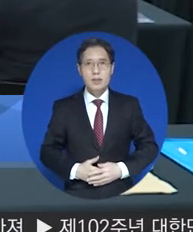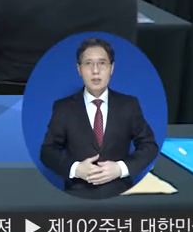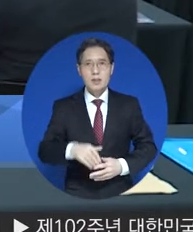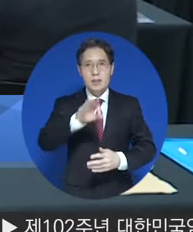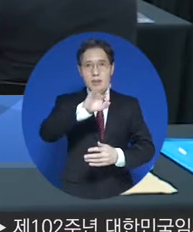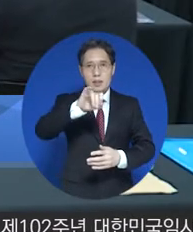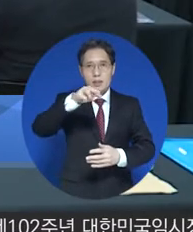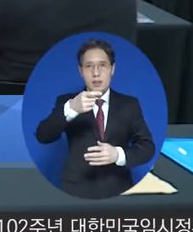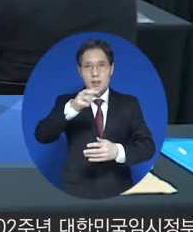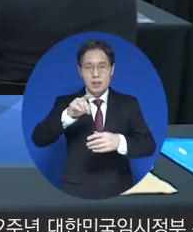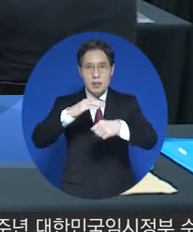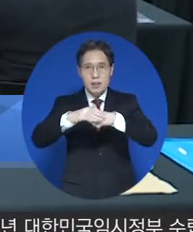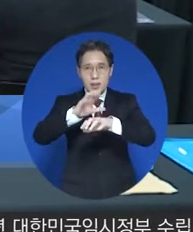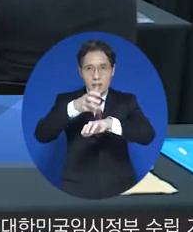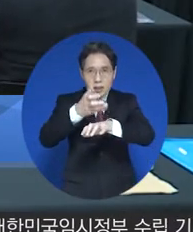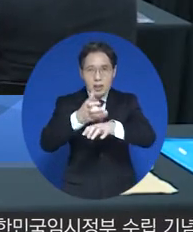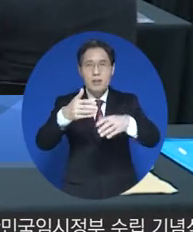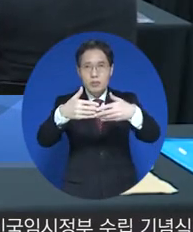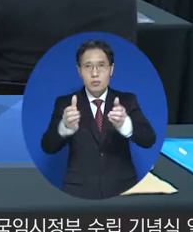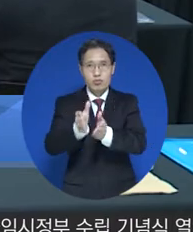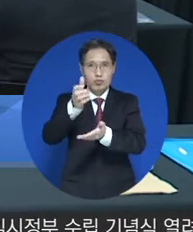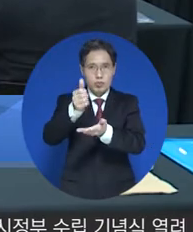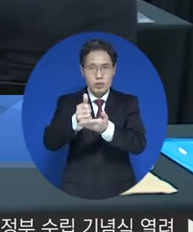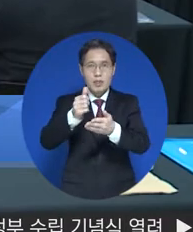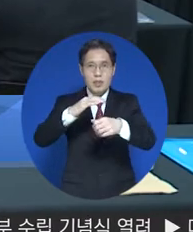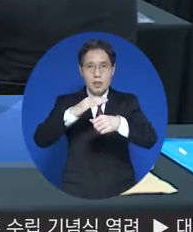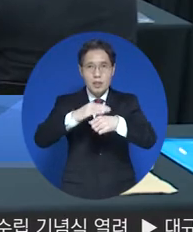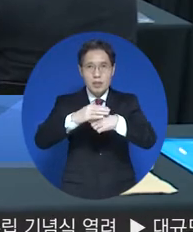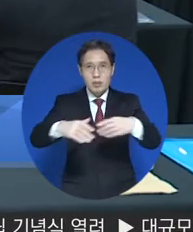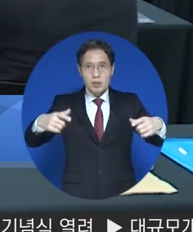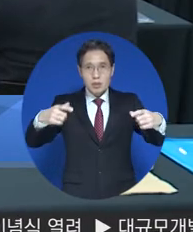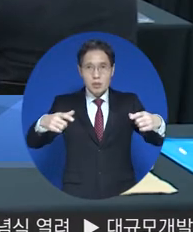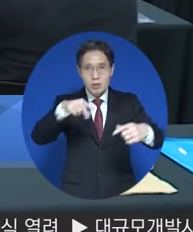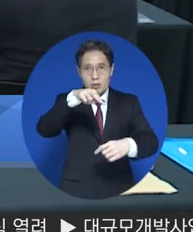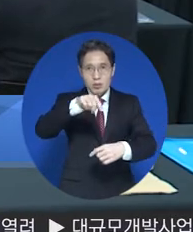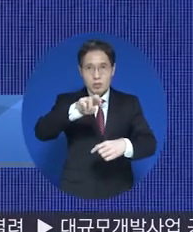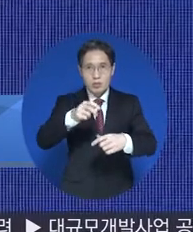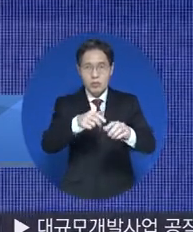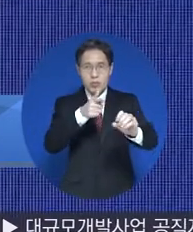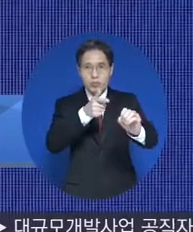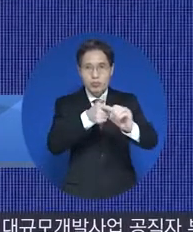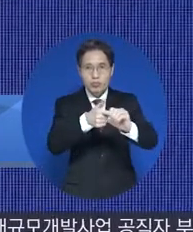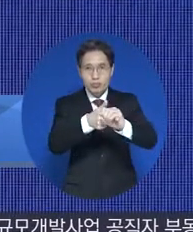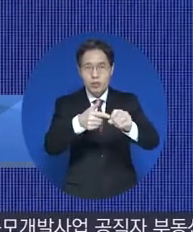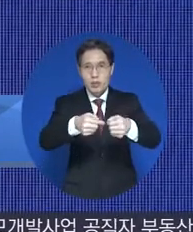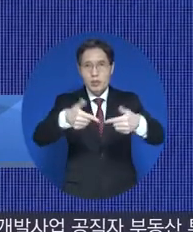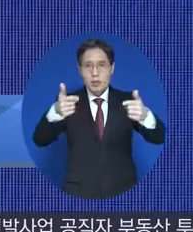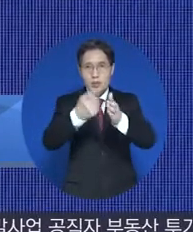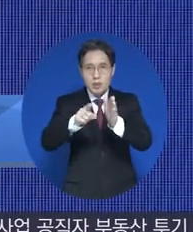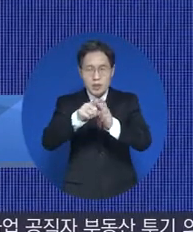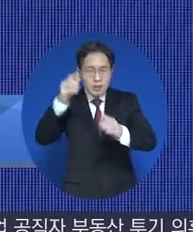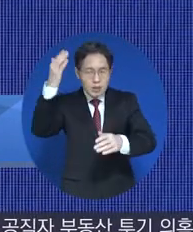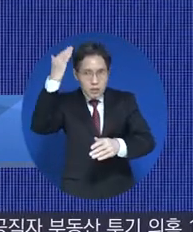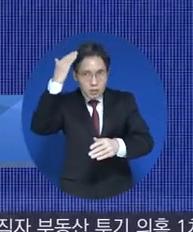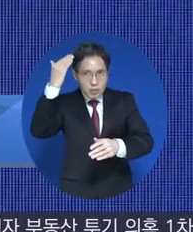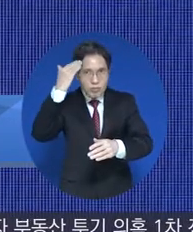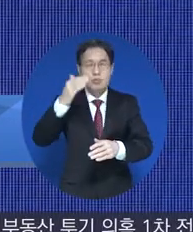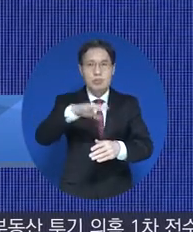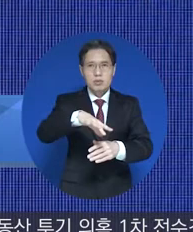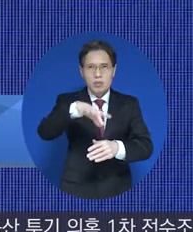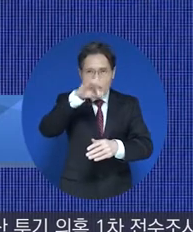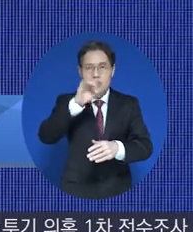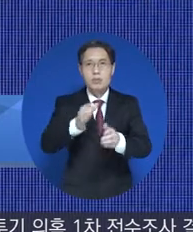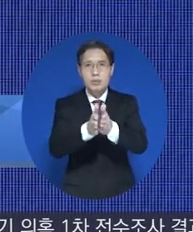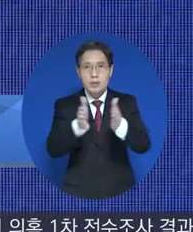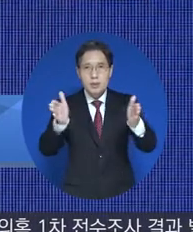이승 대 대구시 혁신 성장 국장은 도심 내 수소 충전소 지니팩 때를 위해 전국 최초로 주 지난 산업단지